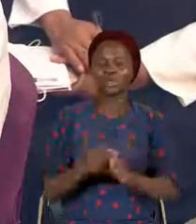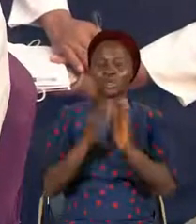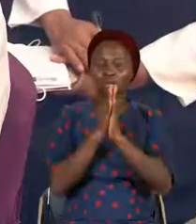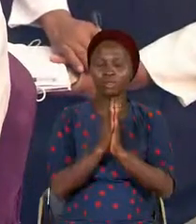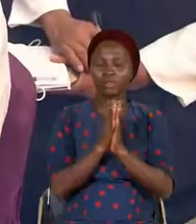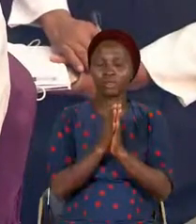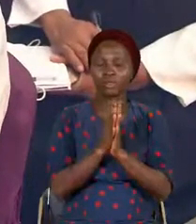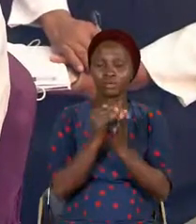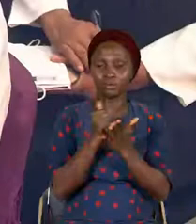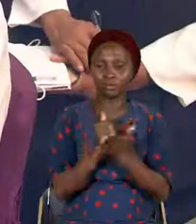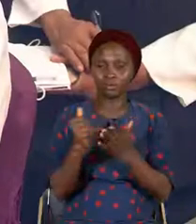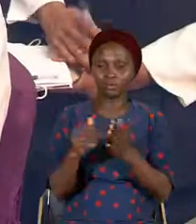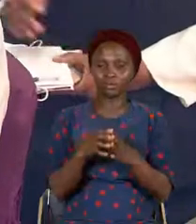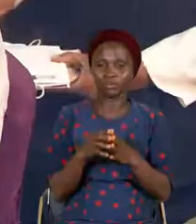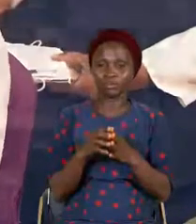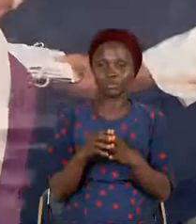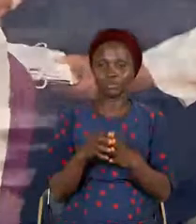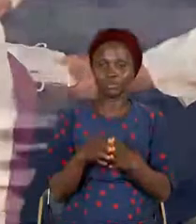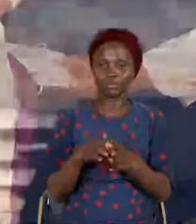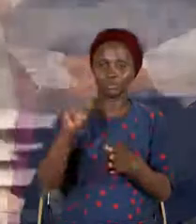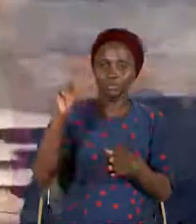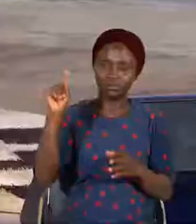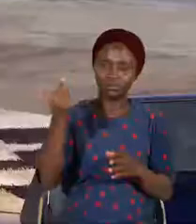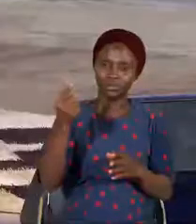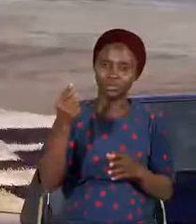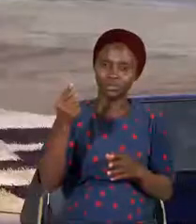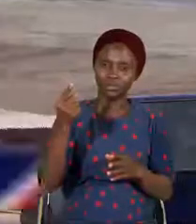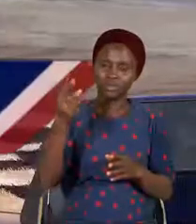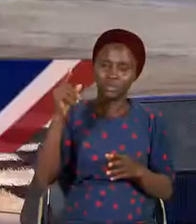seront un plaisir pour lui au nom de Jésus.